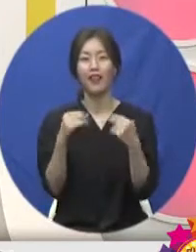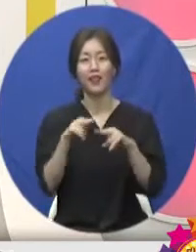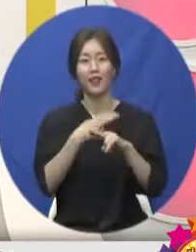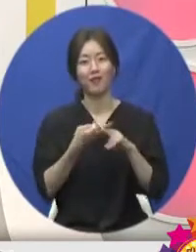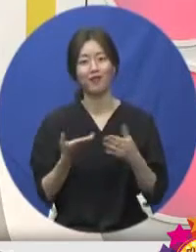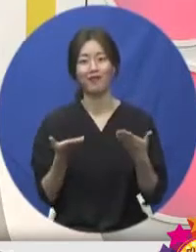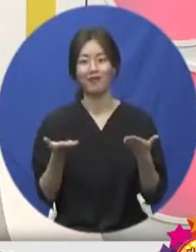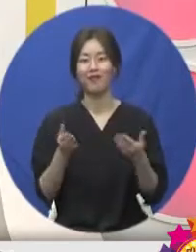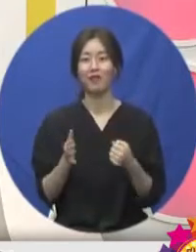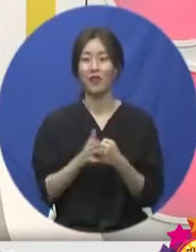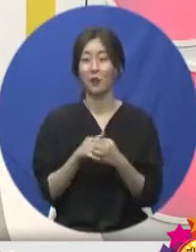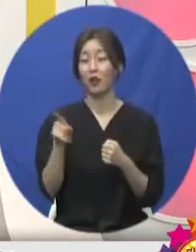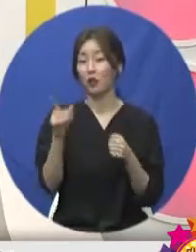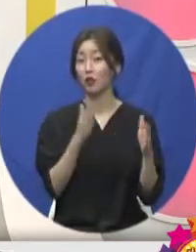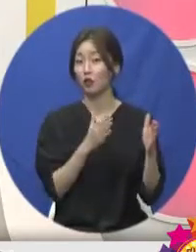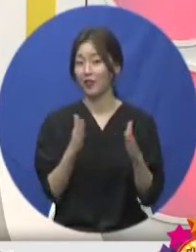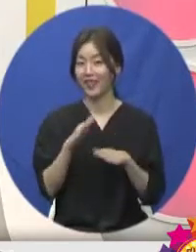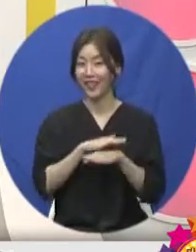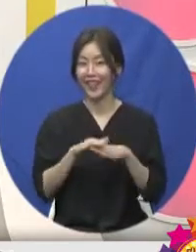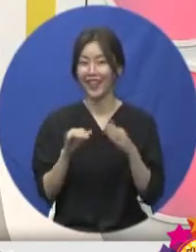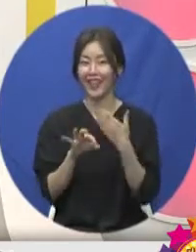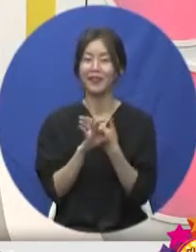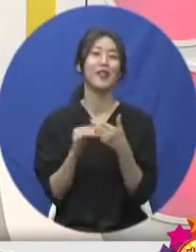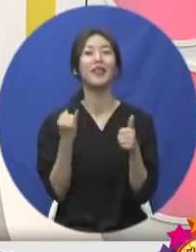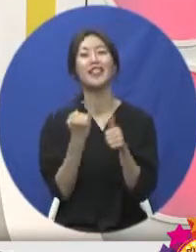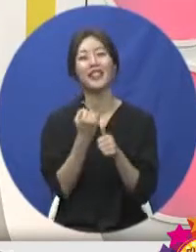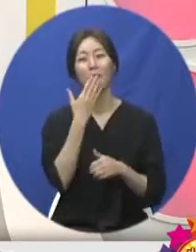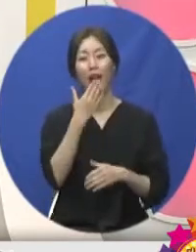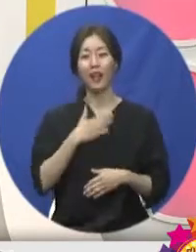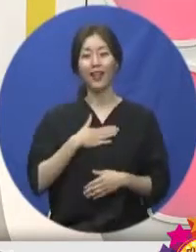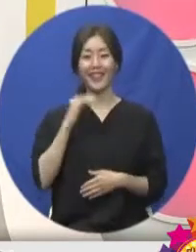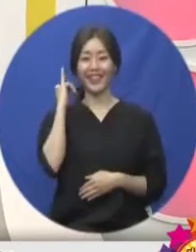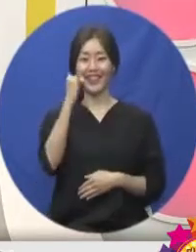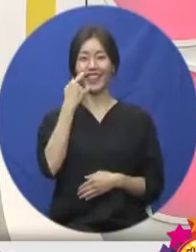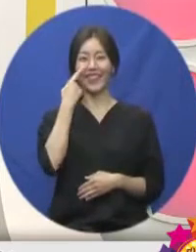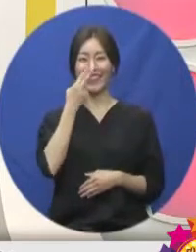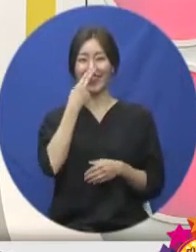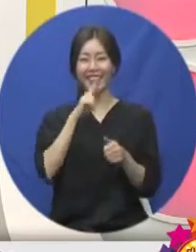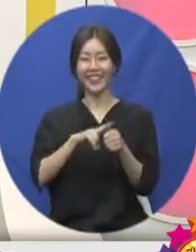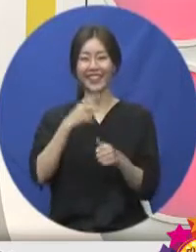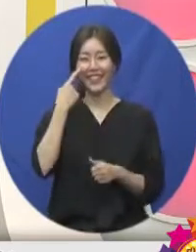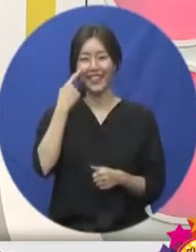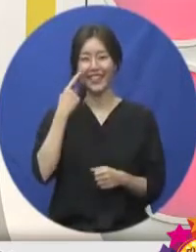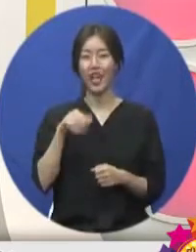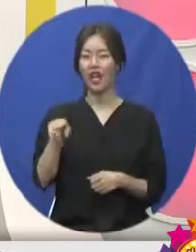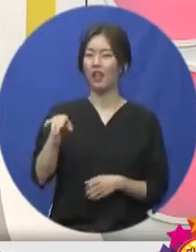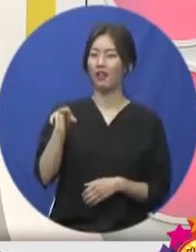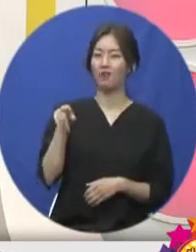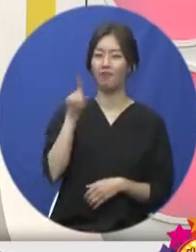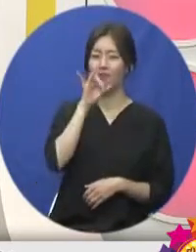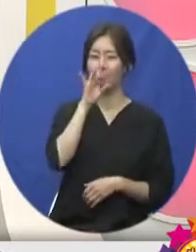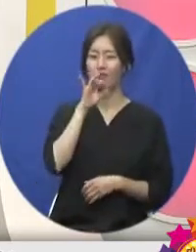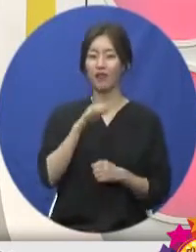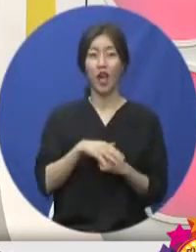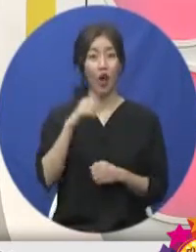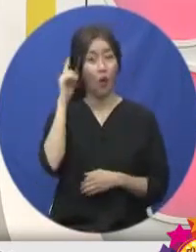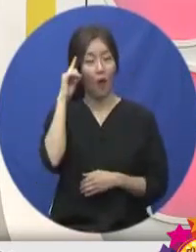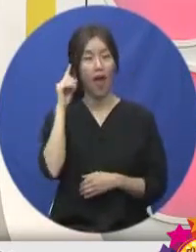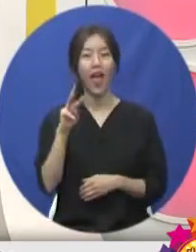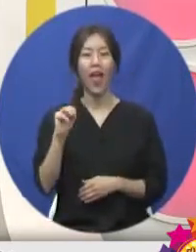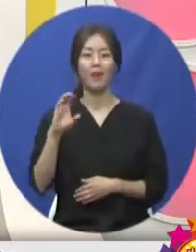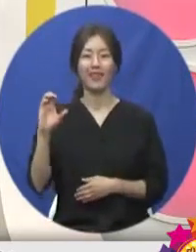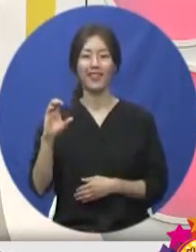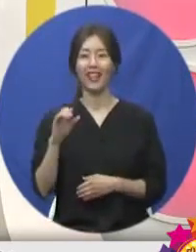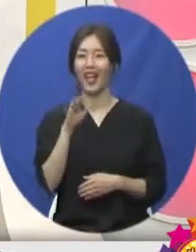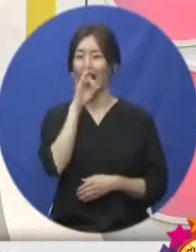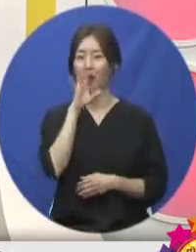쓰드룩 아니요 그거 가지고 시집 가도 될 건데 혼수 장만 제가 전화 다시 한번 해볼까요? 여정희 씨는 안 돼요. 안 돼요? 네, MC는 그 해당이 안